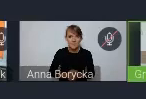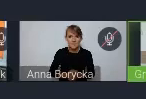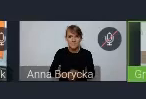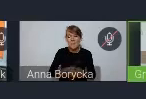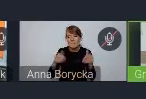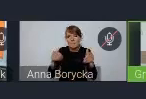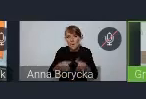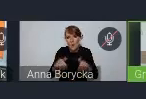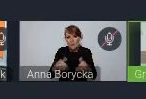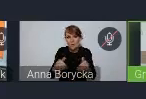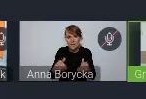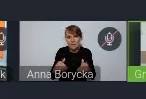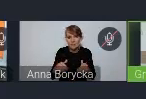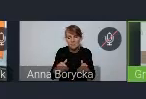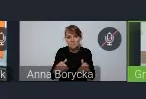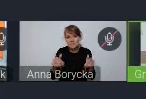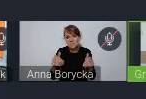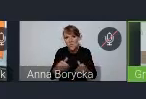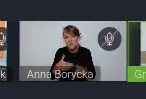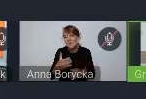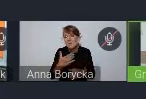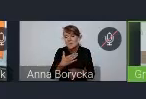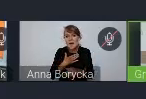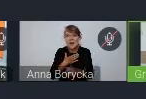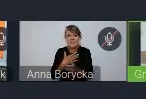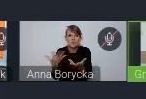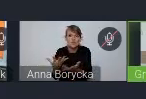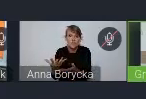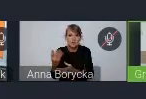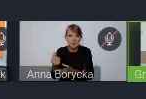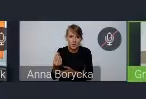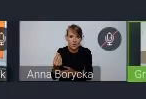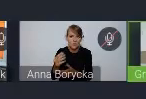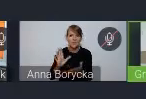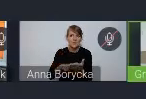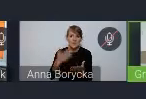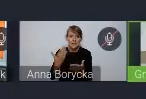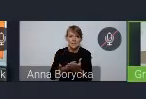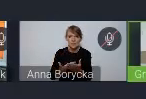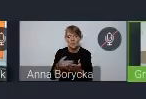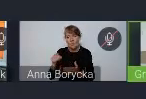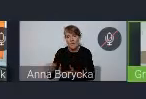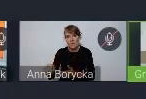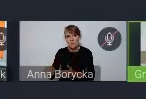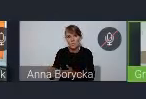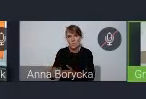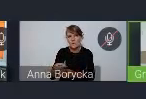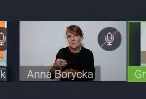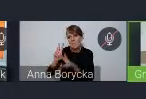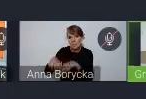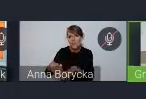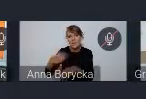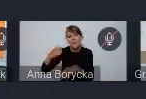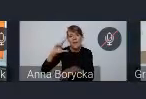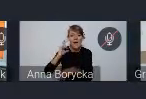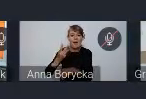Możliwe, że mamy też gdzieś w zanadrzu jakieś środki, na przykład wolne środki, nadwyżki z lat